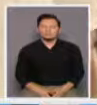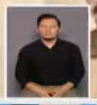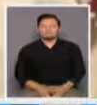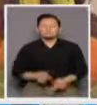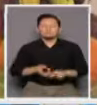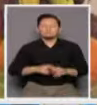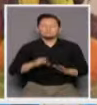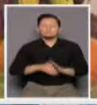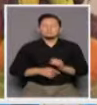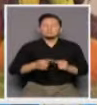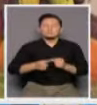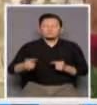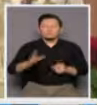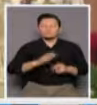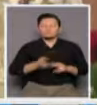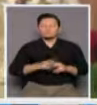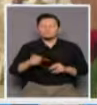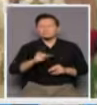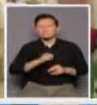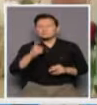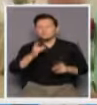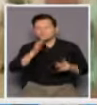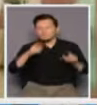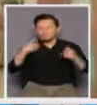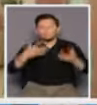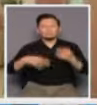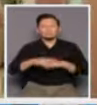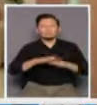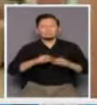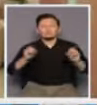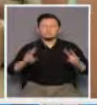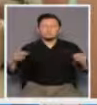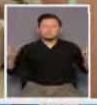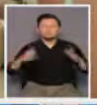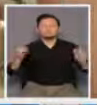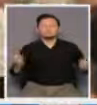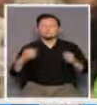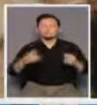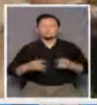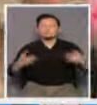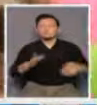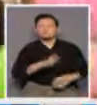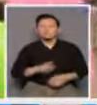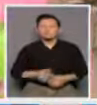Осылайша қос ғасырдың куәгері атанған ананың 100 жасын ұрпақтары барша ағайынның басын қосып, думандатып атап